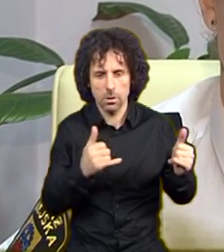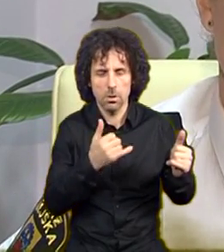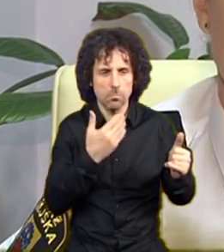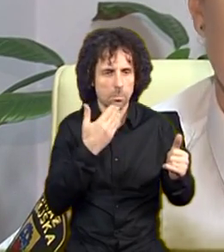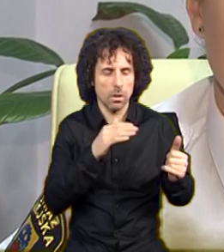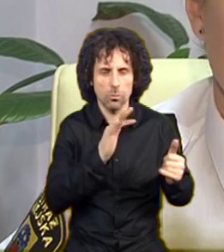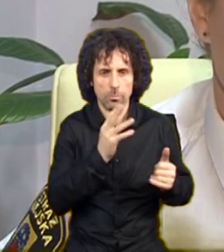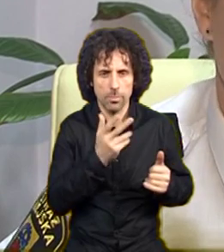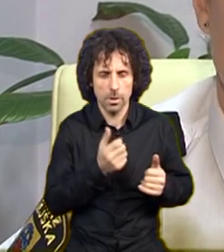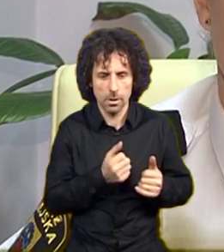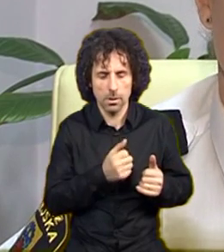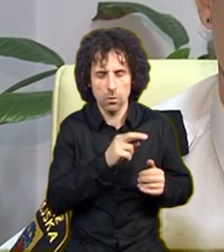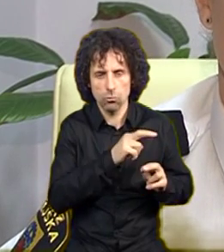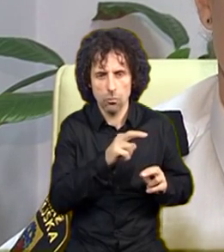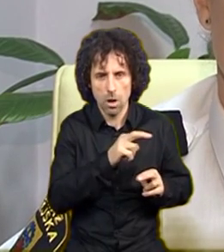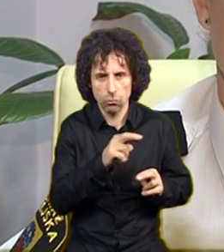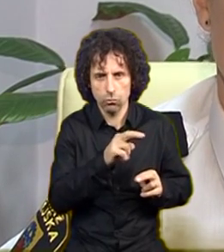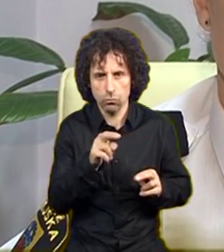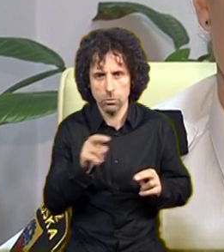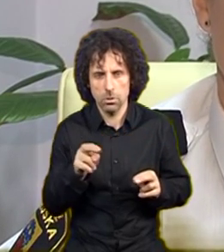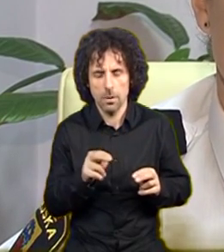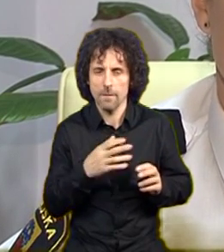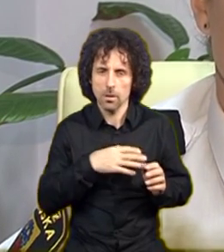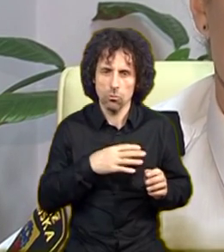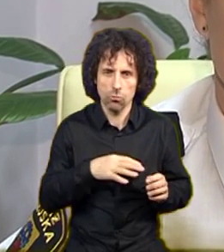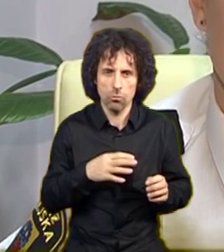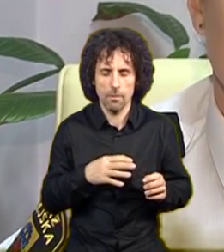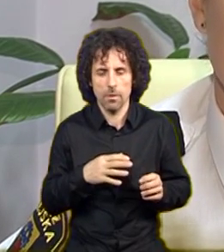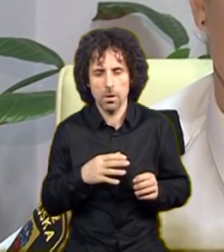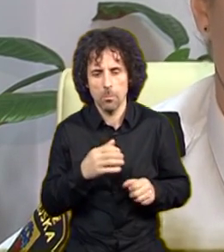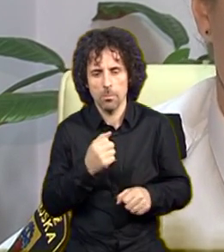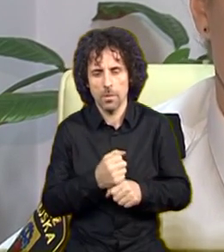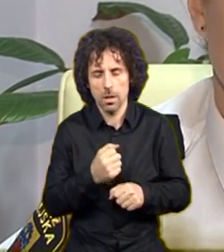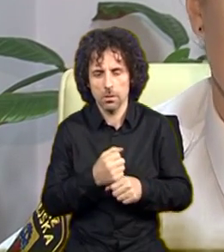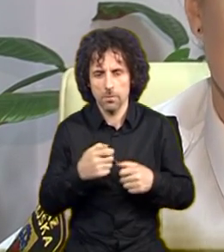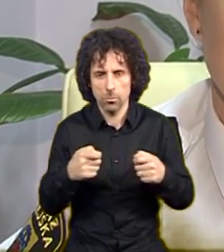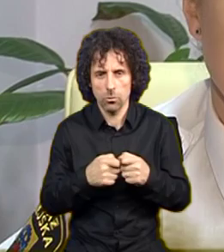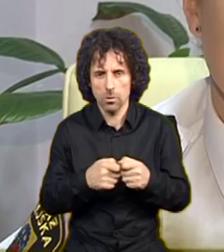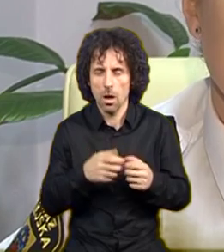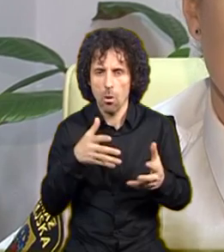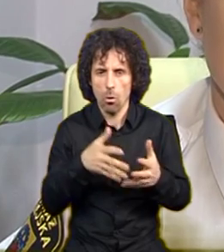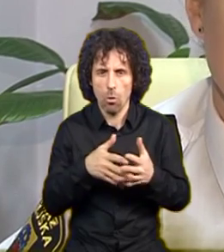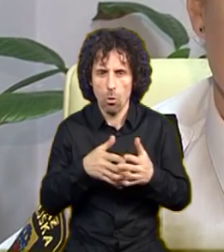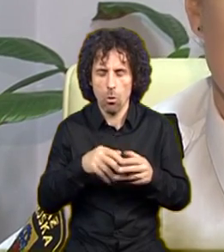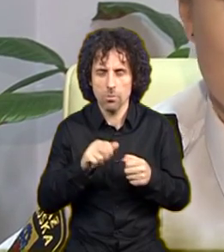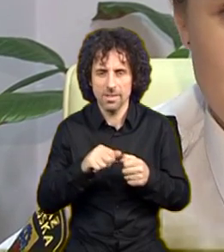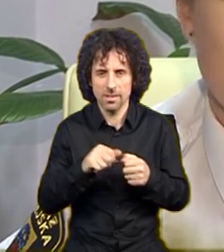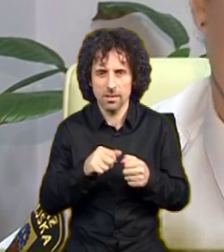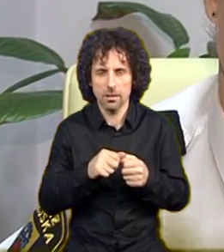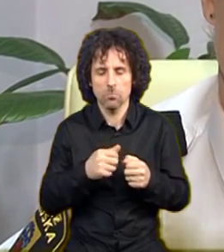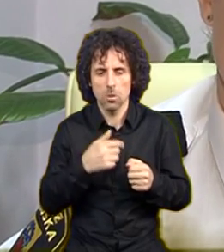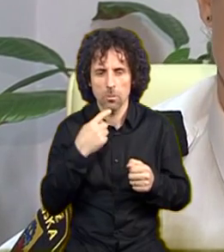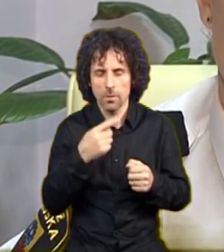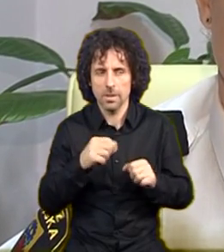wyłonić bardzo piękne rzeczy, bardzo wartościowe. Te prace wspólnie oceniamy i